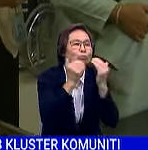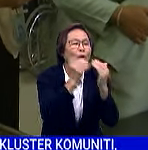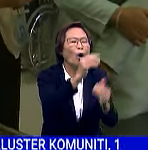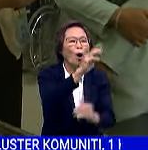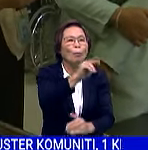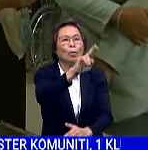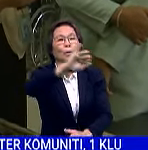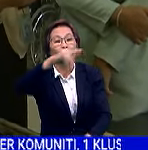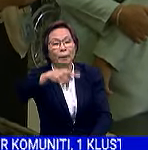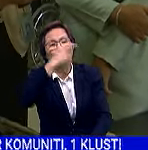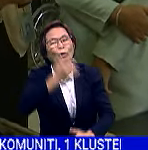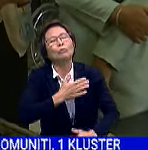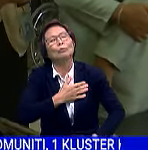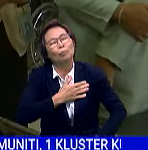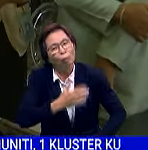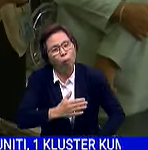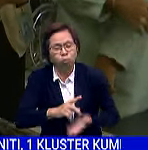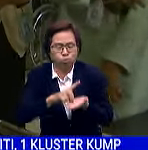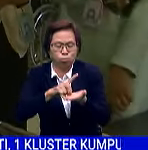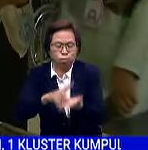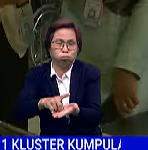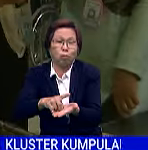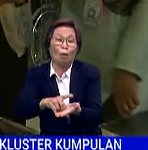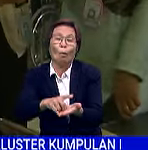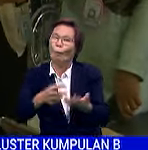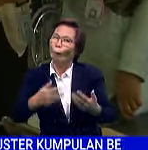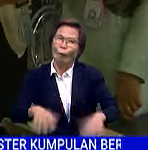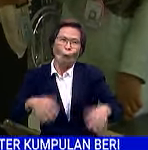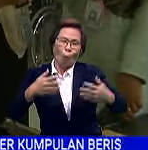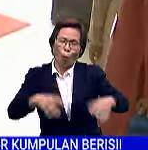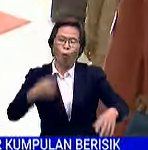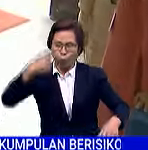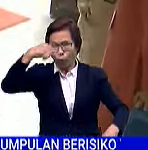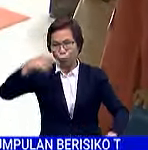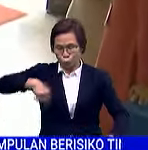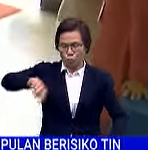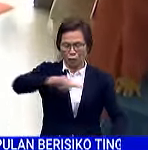pihak MUIP kerana sudi memberikan sumbangan yang tidak terhingga ini kepada pihak kami dan